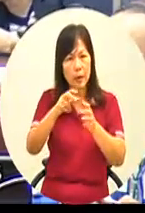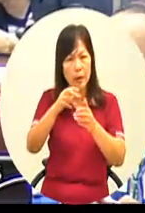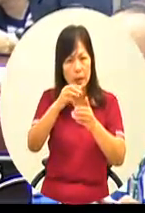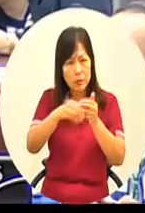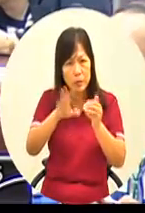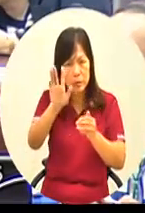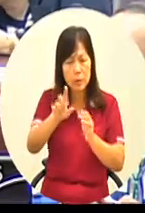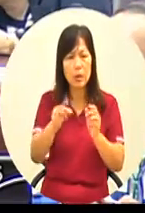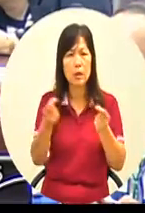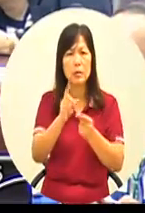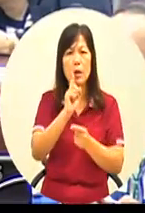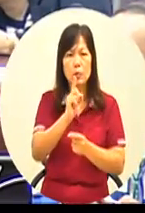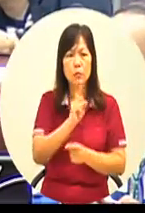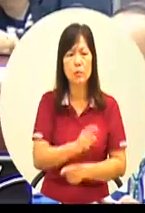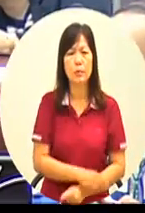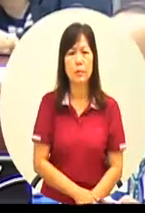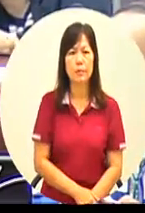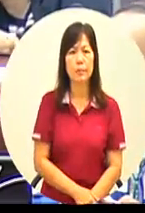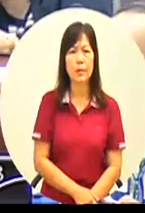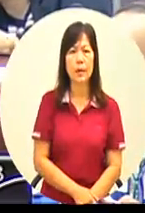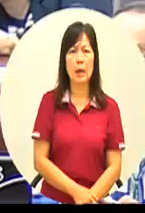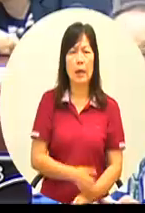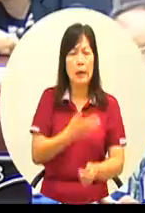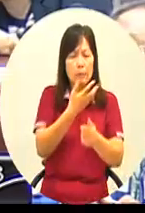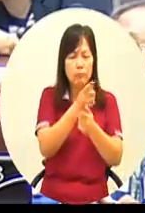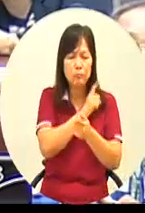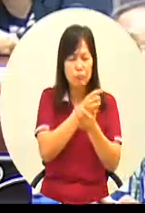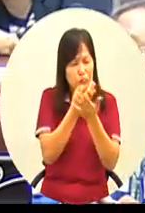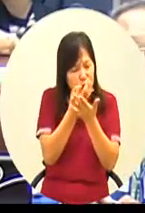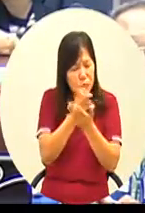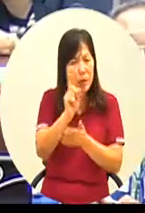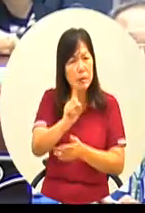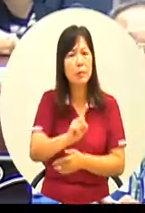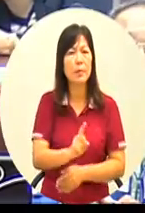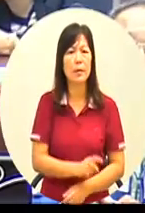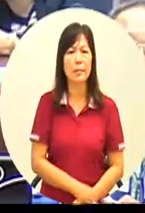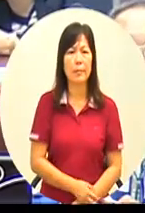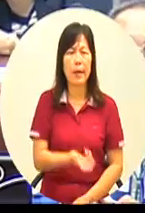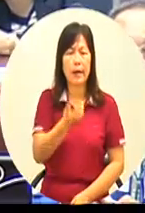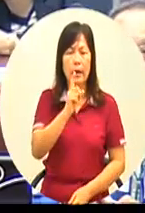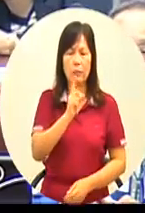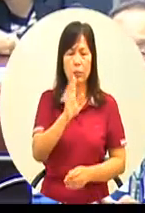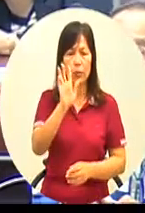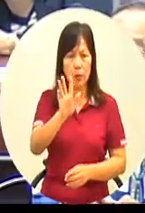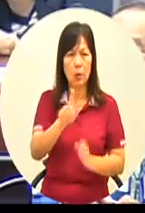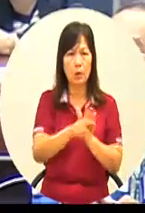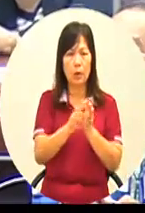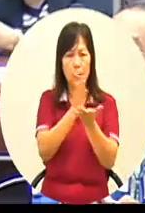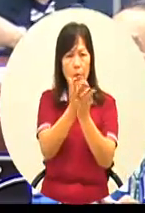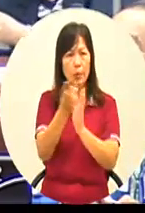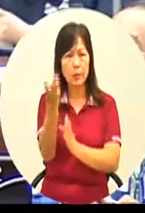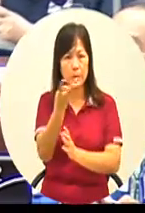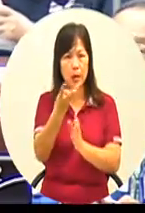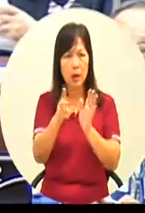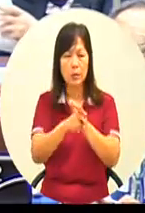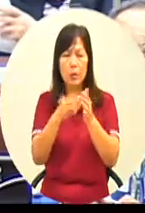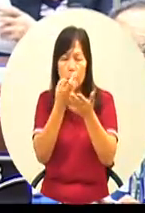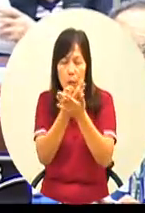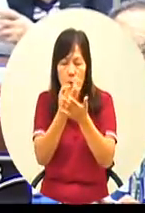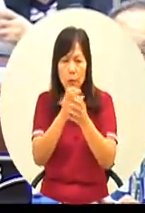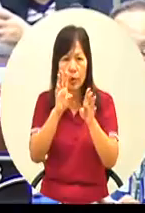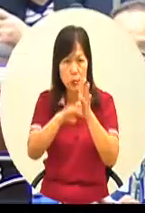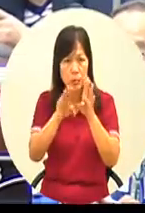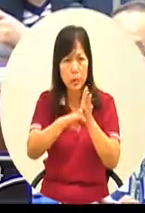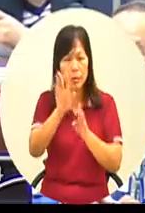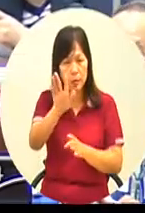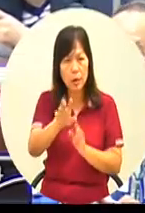讲，比如说这里如何省钱，啊，刚刚议员已经讲过，它有三种是优惠税率，